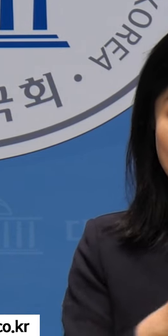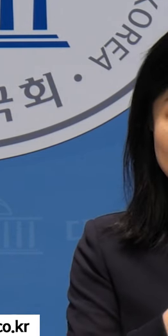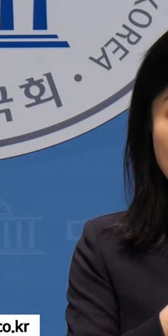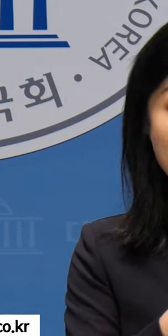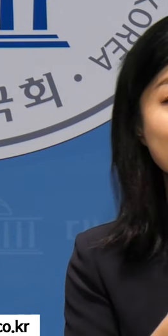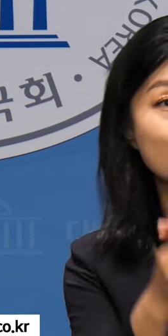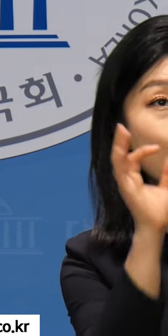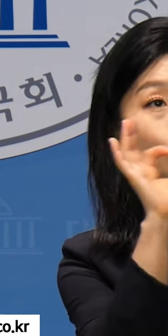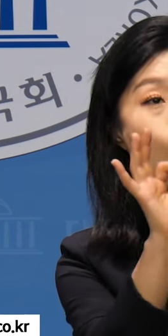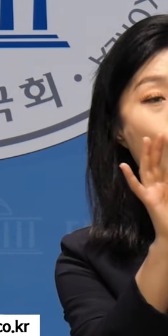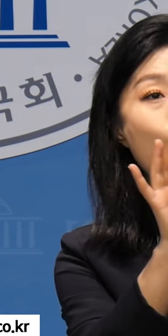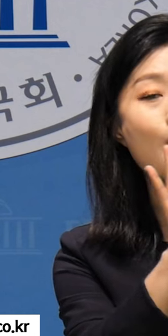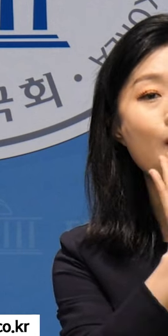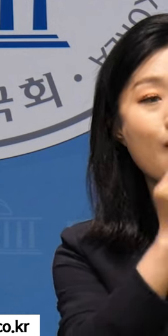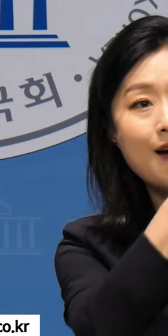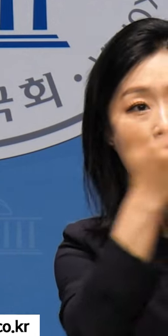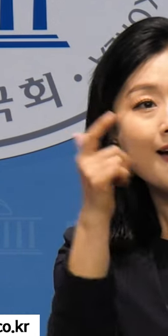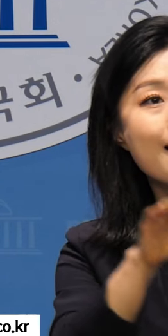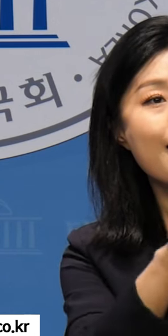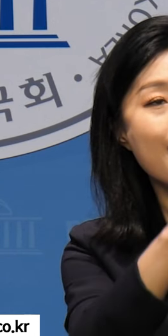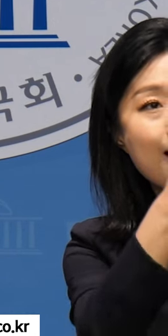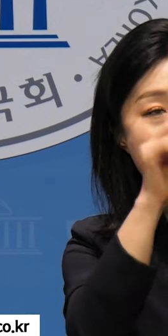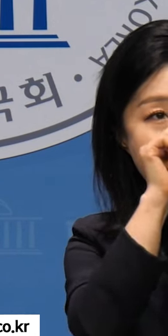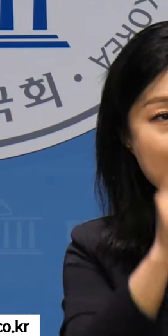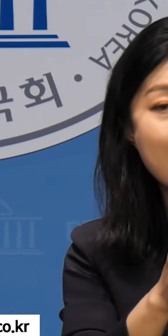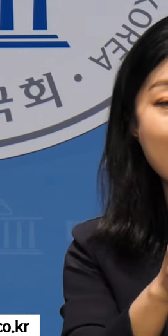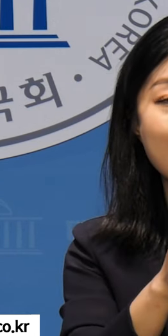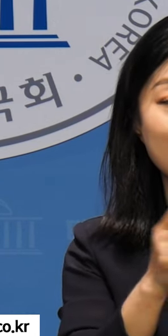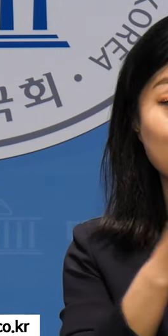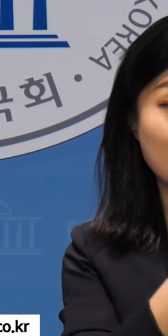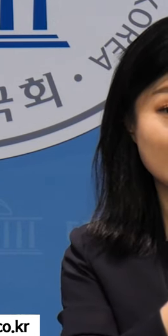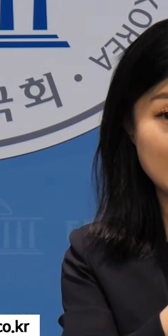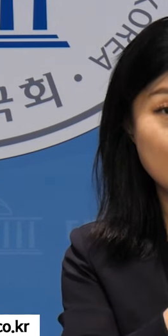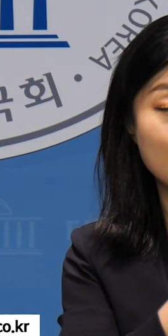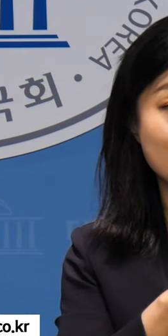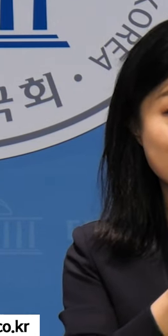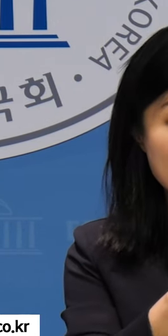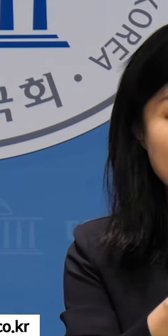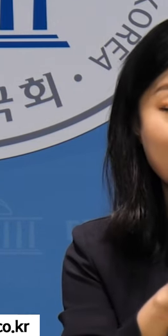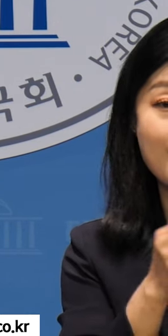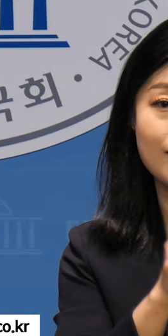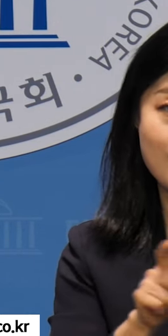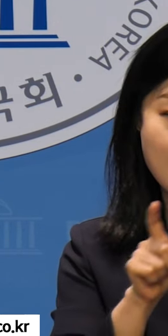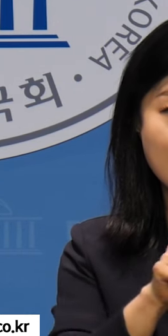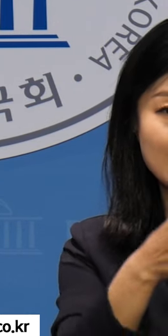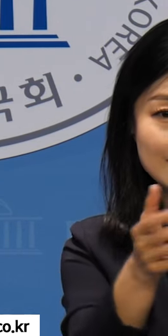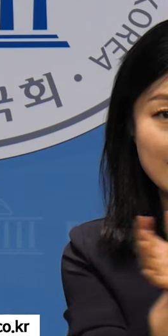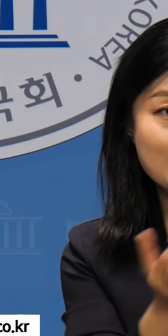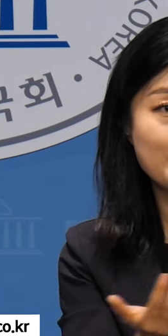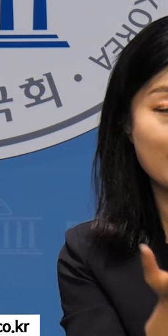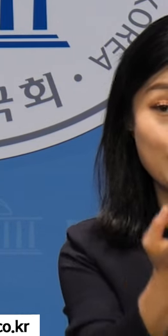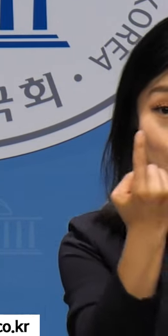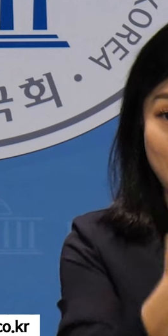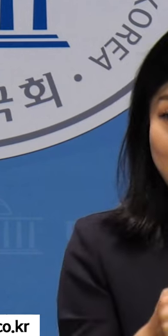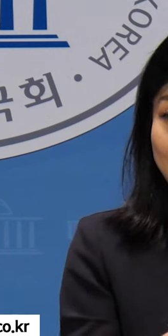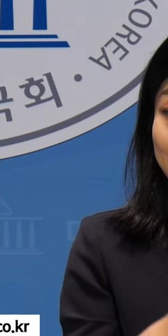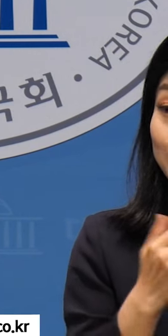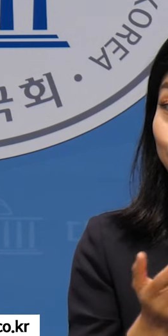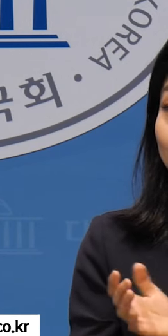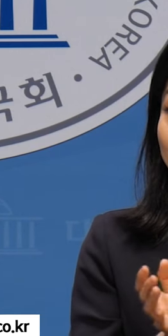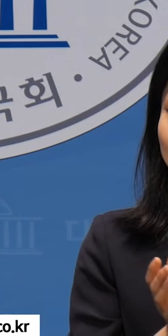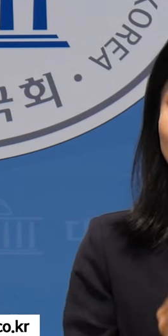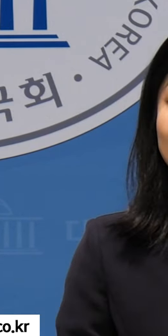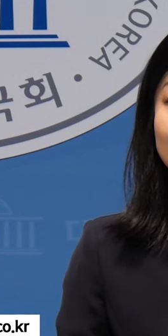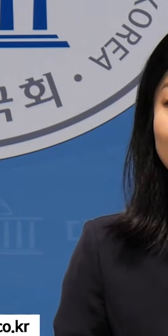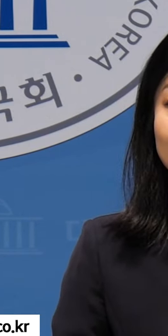당원들의 비전이 되고 더 큰 애장심과 동기부여가 되며 곧 당의 원동력으로 이어집니다. 지금 저희